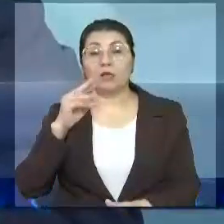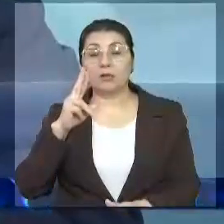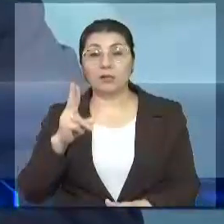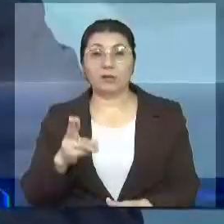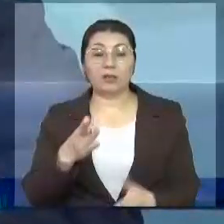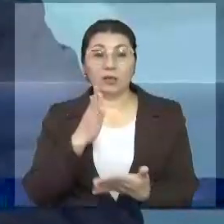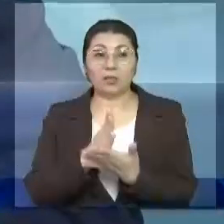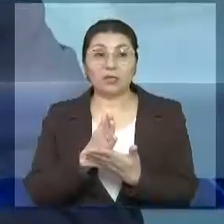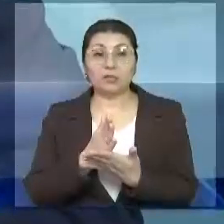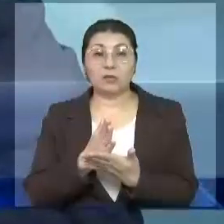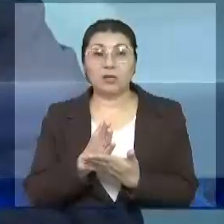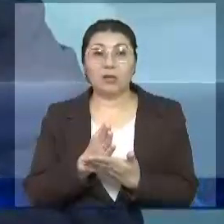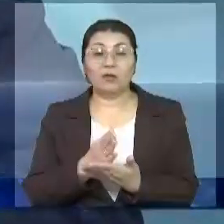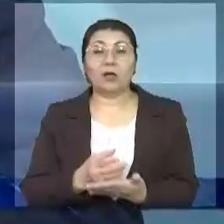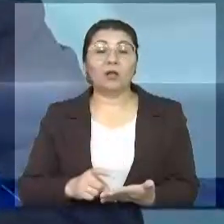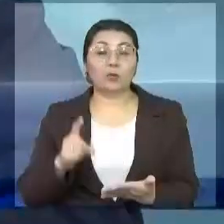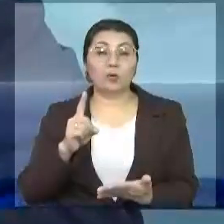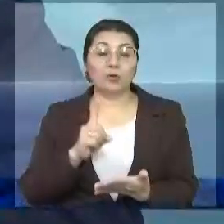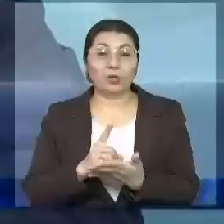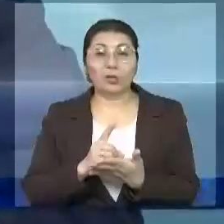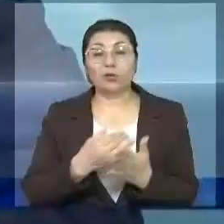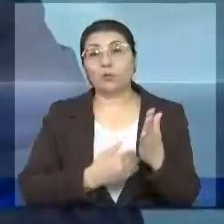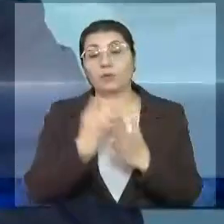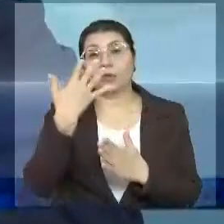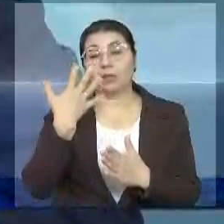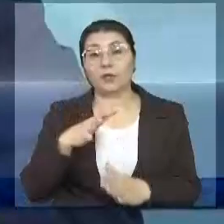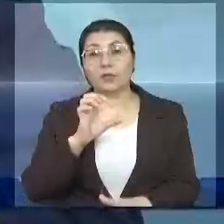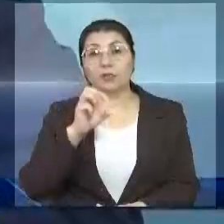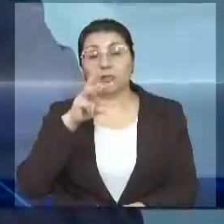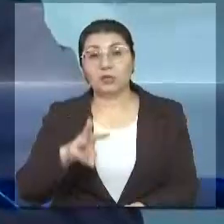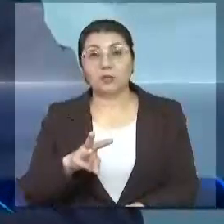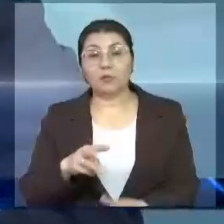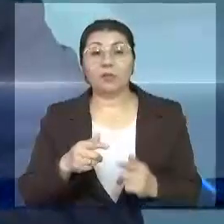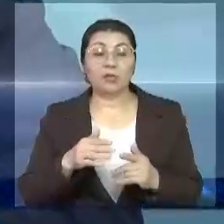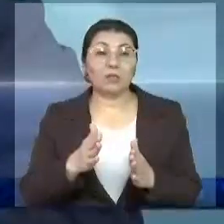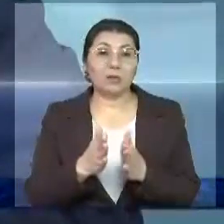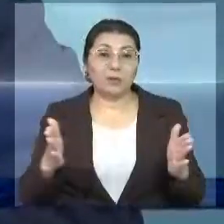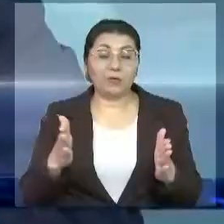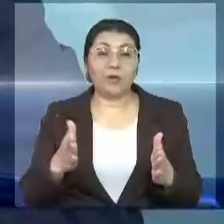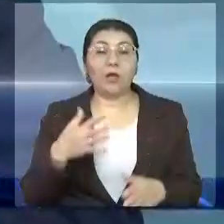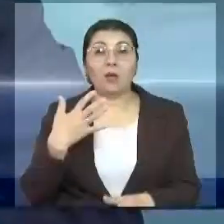груза, то оно не должно превышать 50 сантиметров в длину и 50 сантиметров